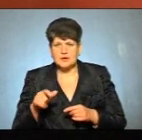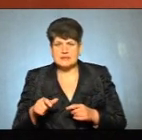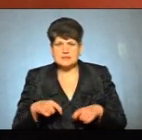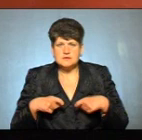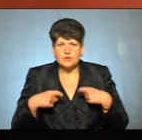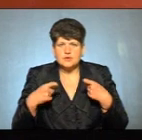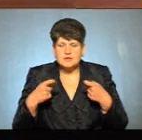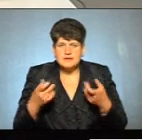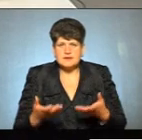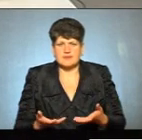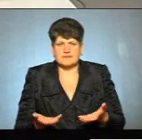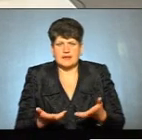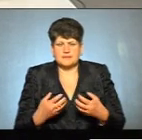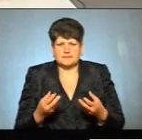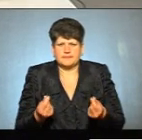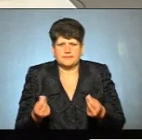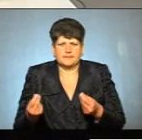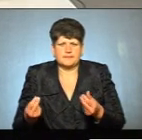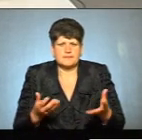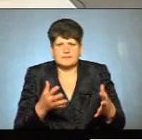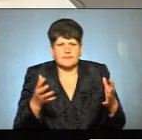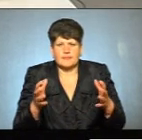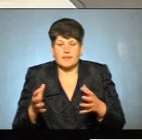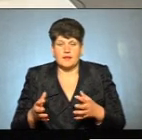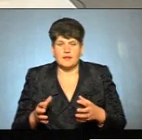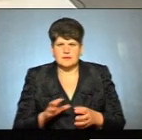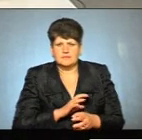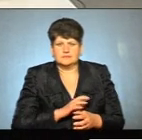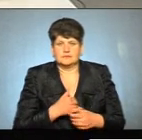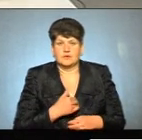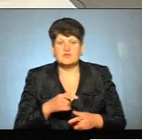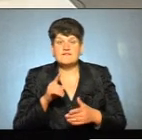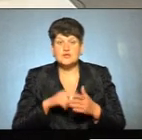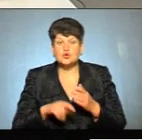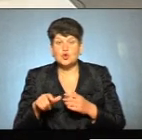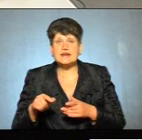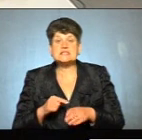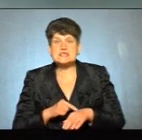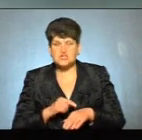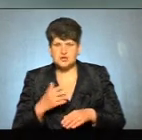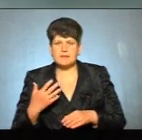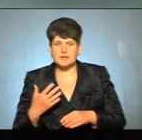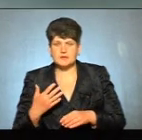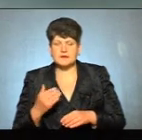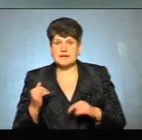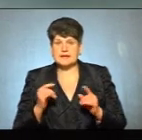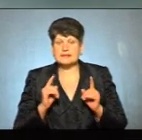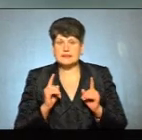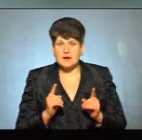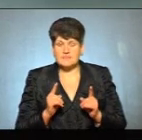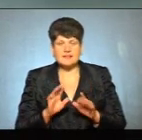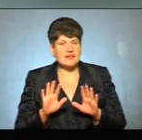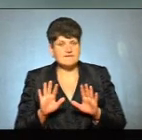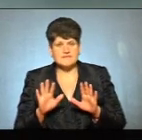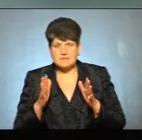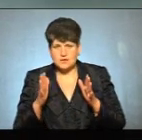гоніння за якимись матеріальними речами, вона дуже багатьох навіть віруючих людей зачепила. І навіть не